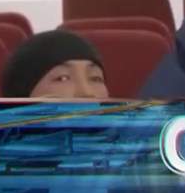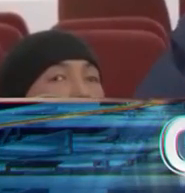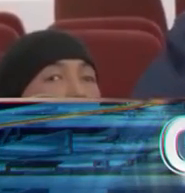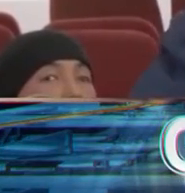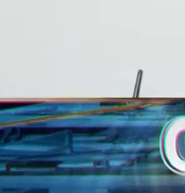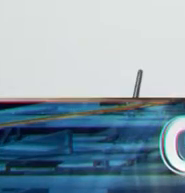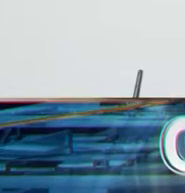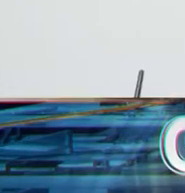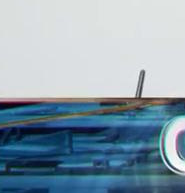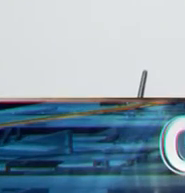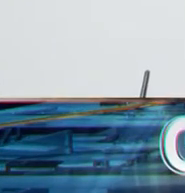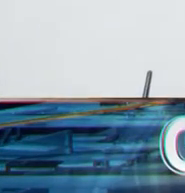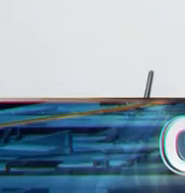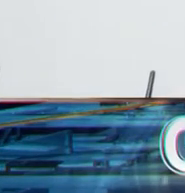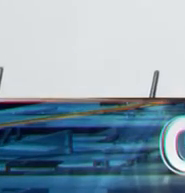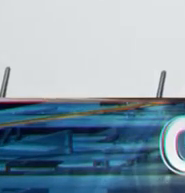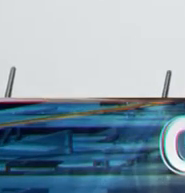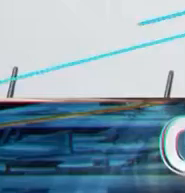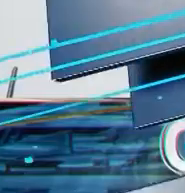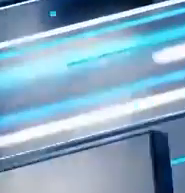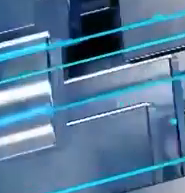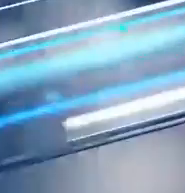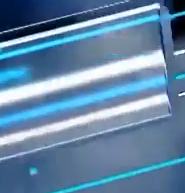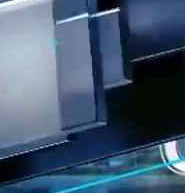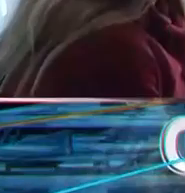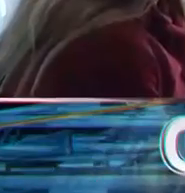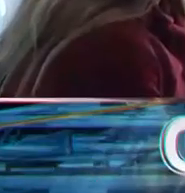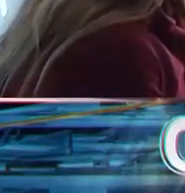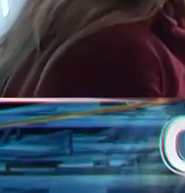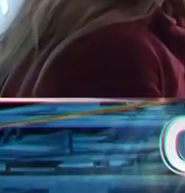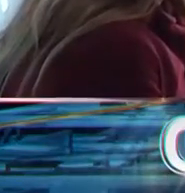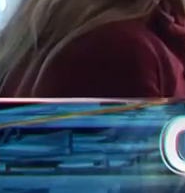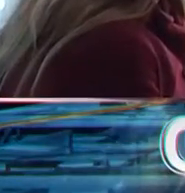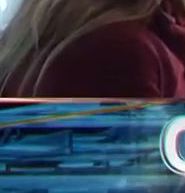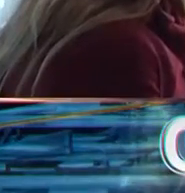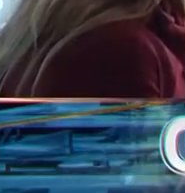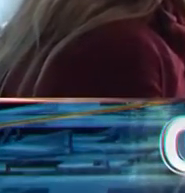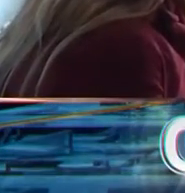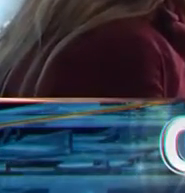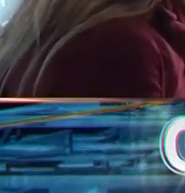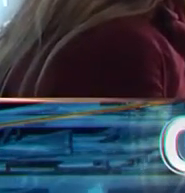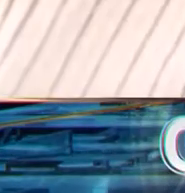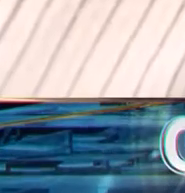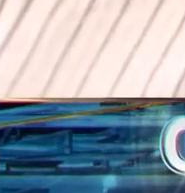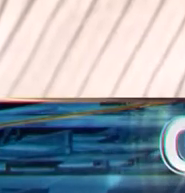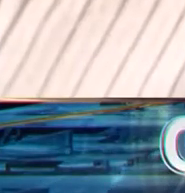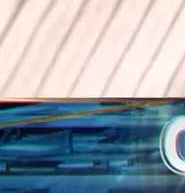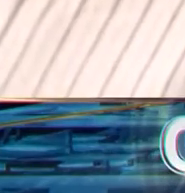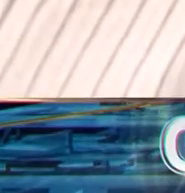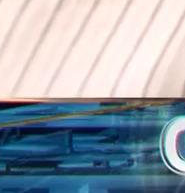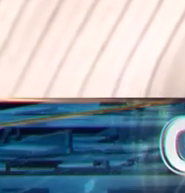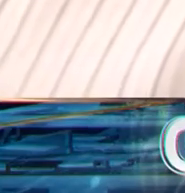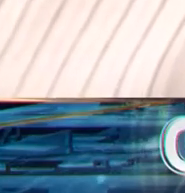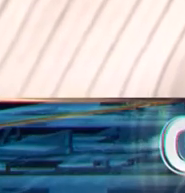участки сельскохозяйственного назначения был нечестным. Пора ли бить тревогу? Более 3000 казахстанских детей